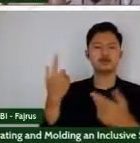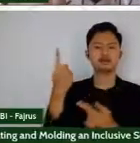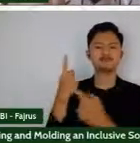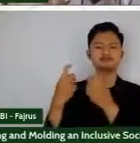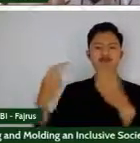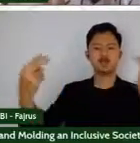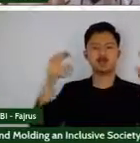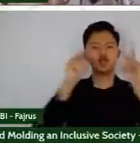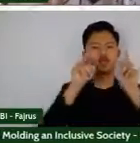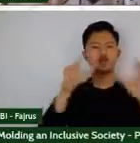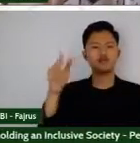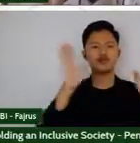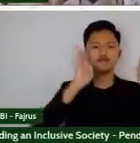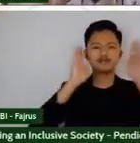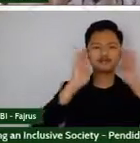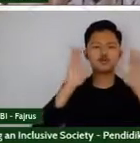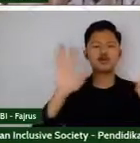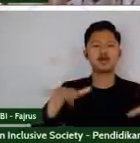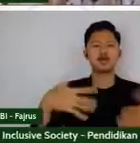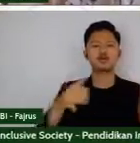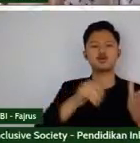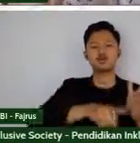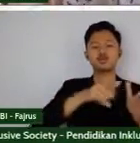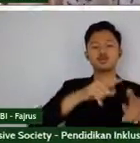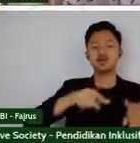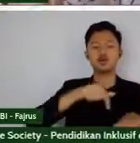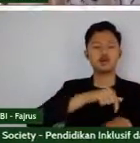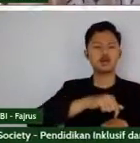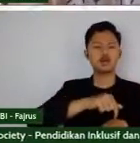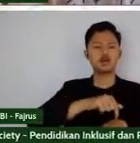melalui Facebook maupun YouTube. Tetapi waktu kita sudah